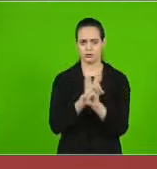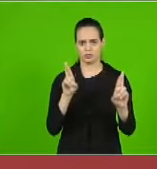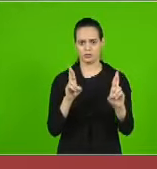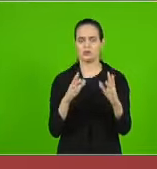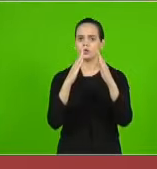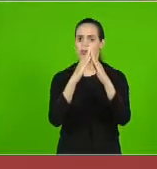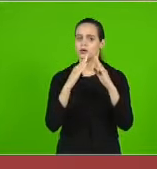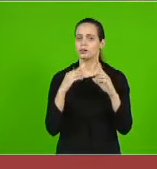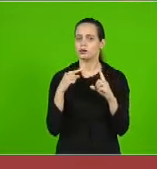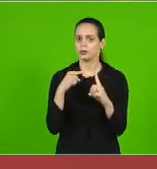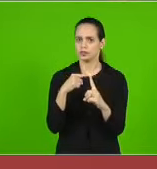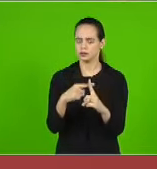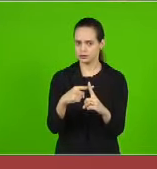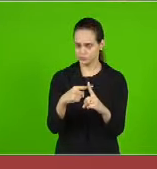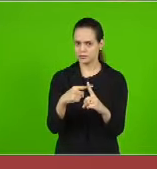к церкви,